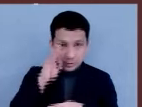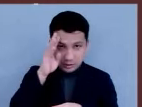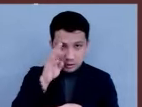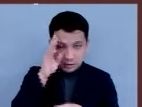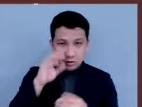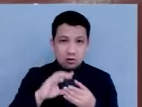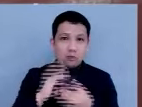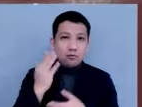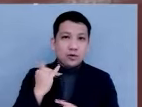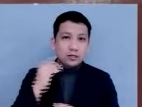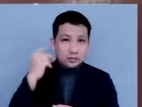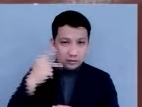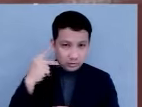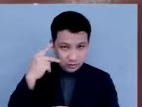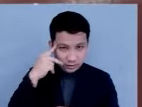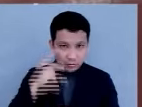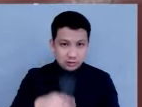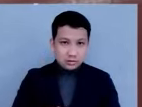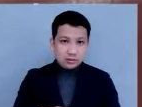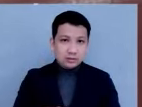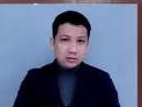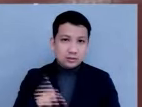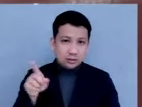politika. Mr. Duterte,